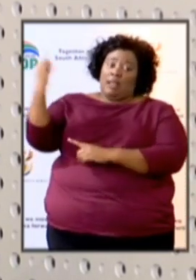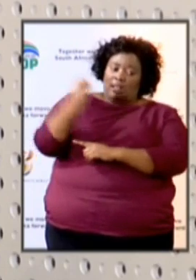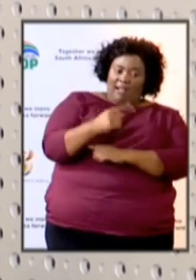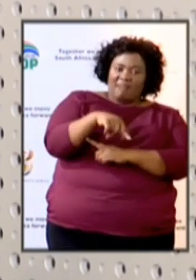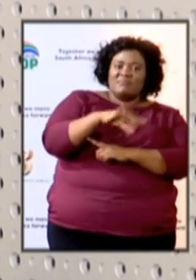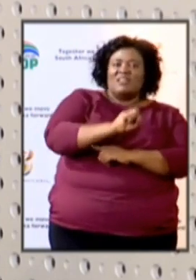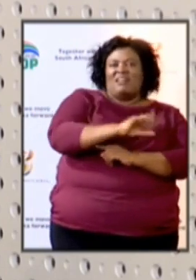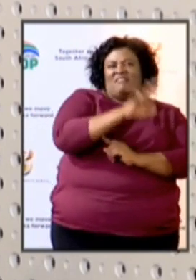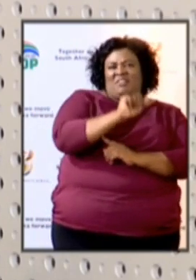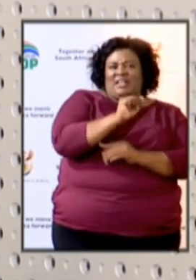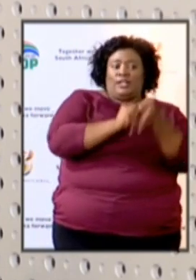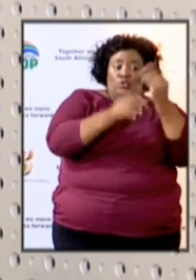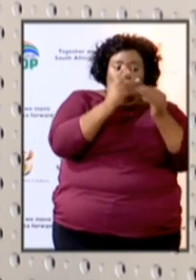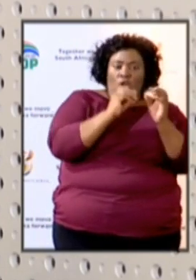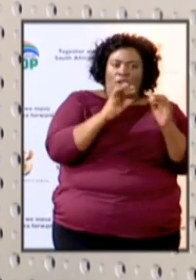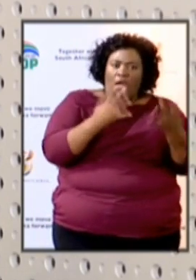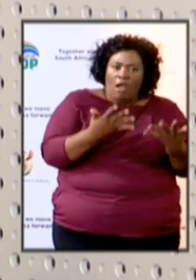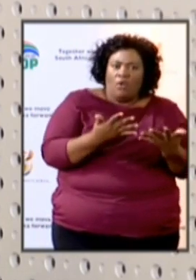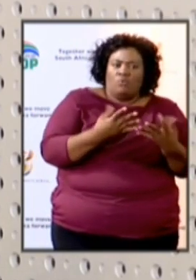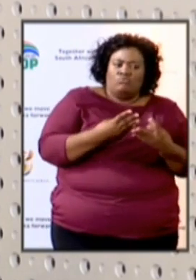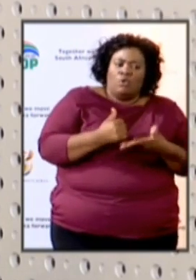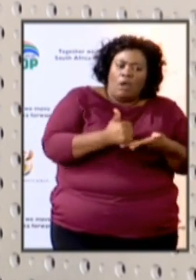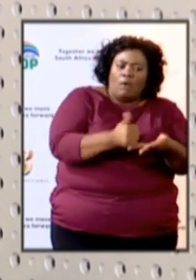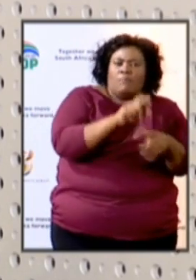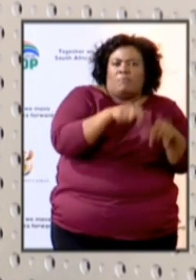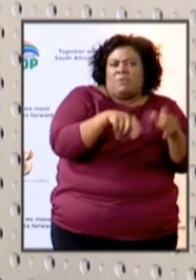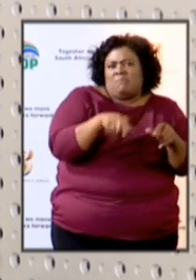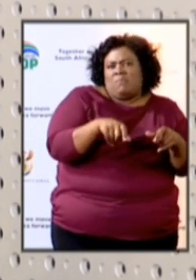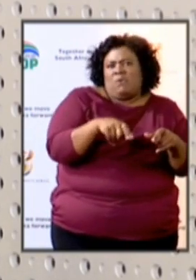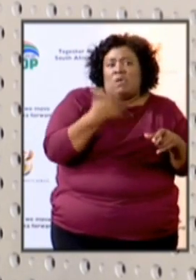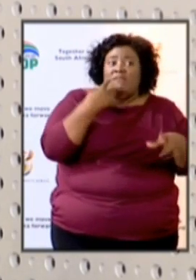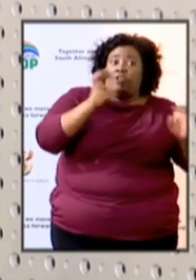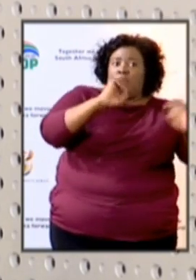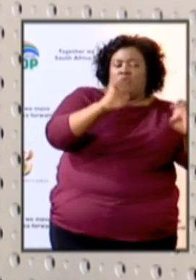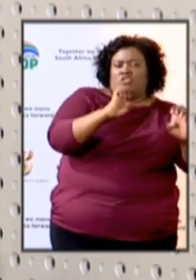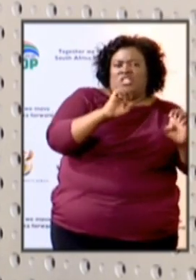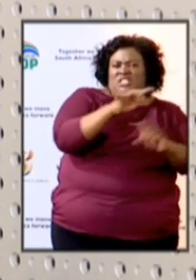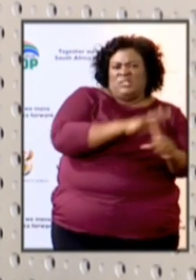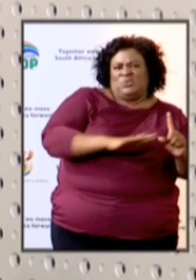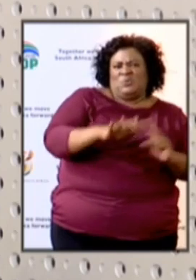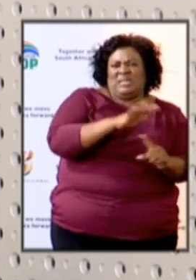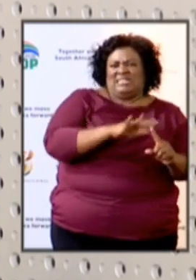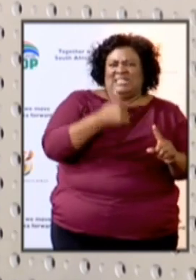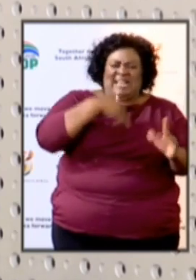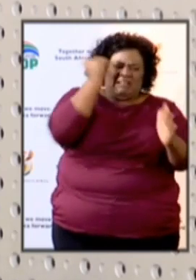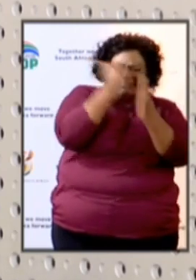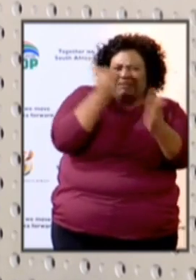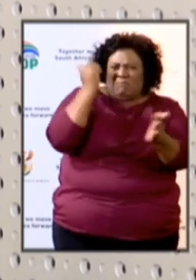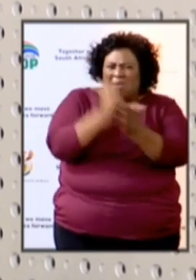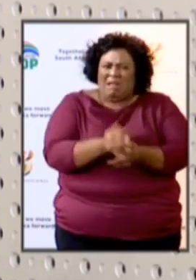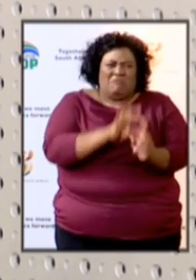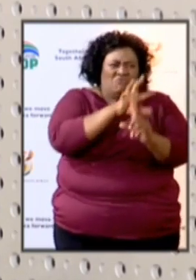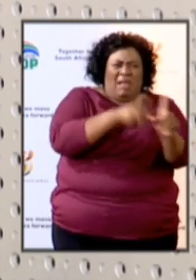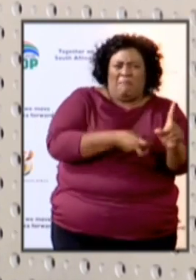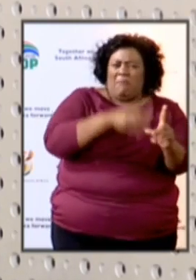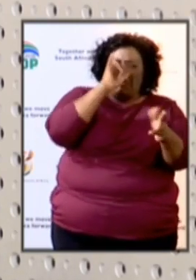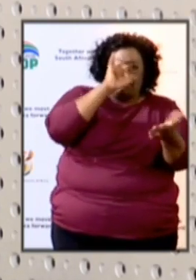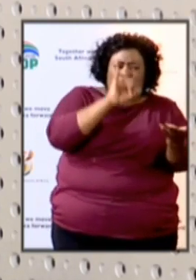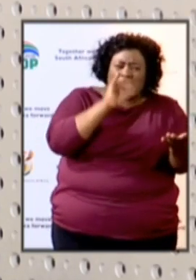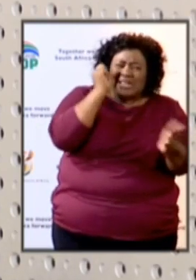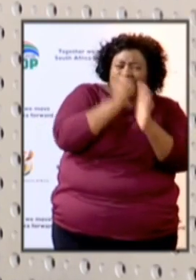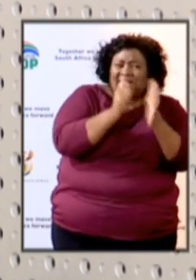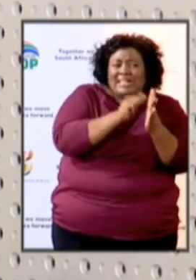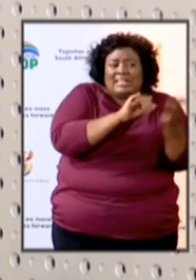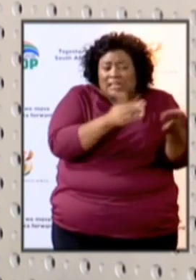ngempela singabi isizwe esidume ngokuthi siyagwazana, siyabulalana, siyarephana, senzani.